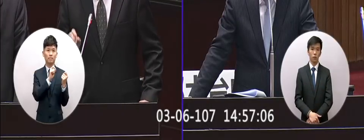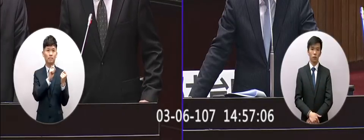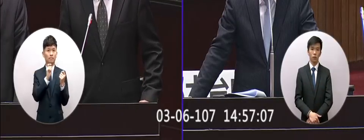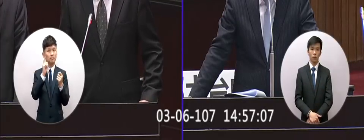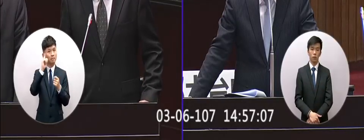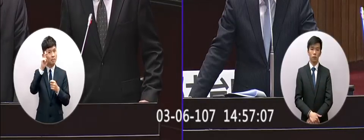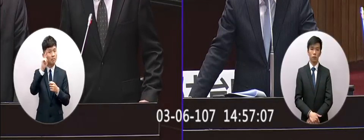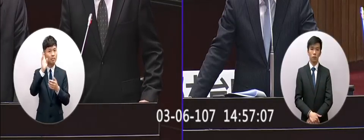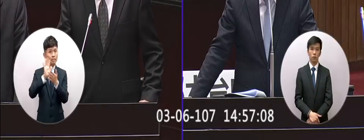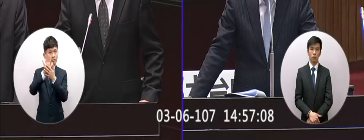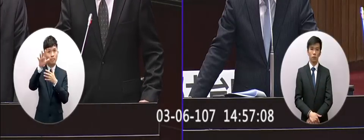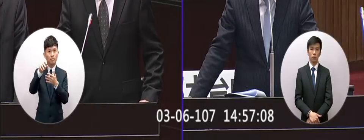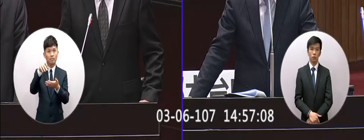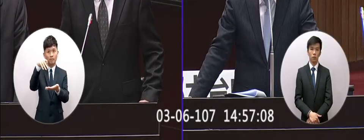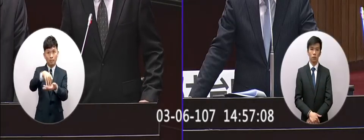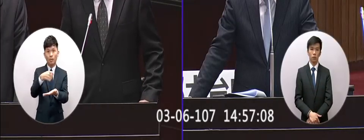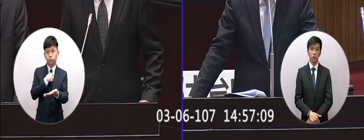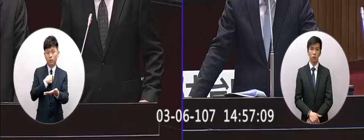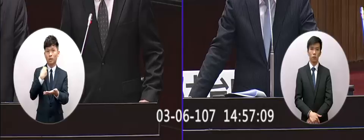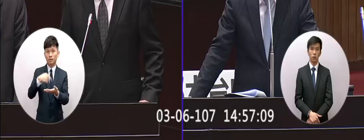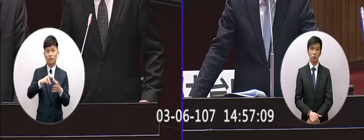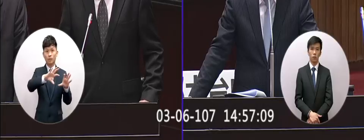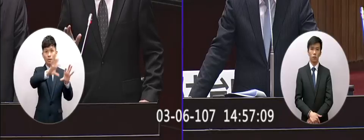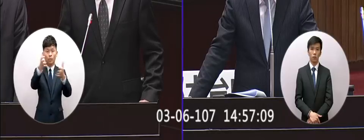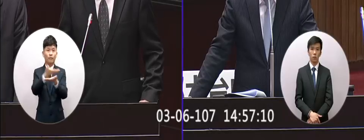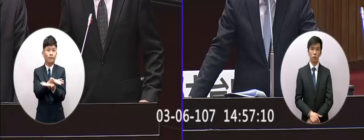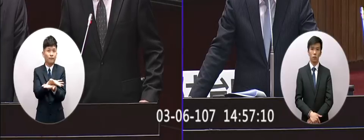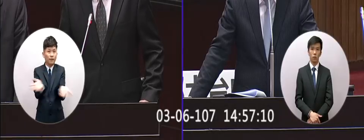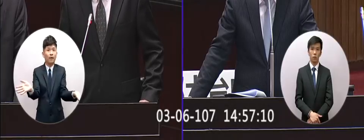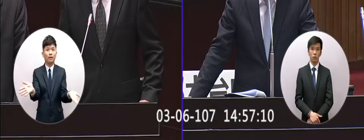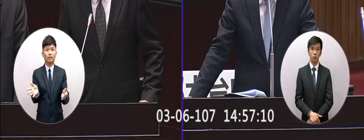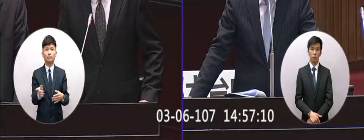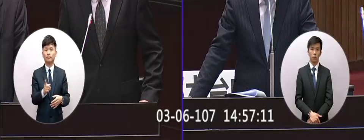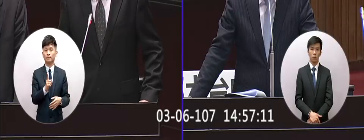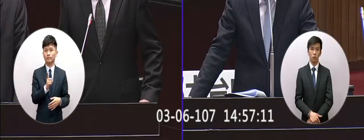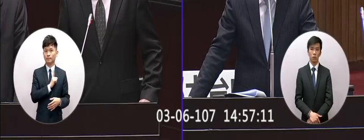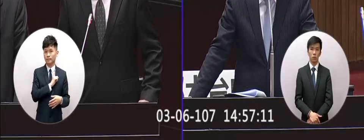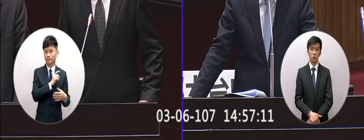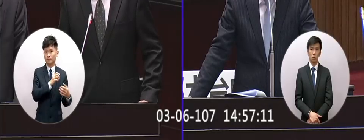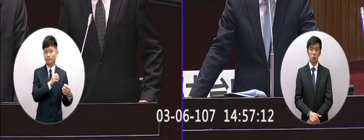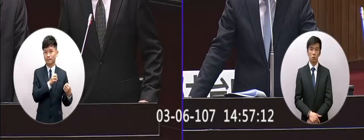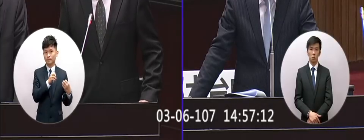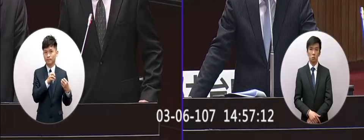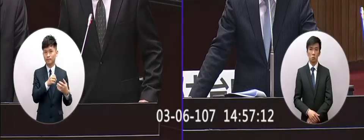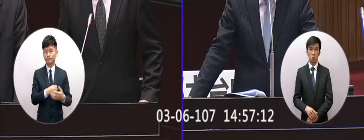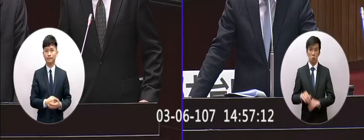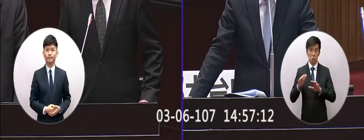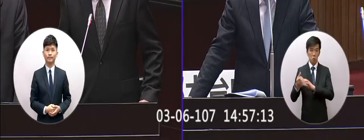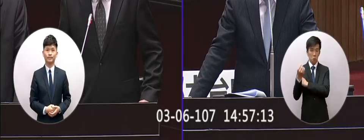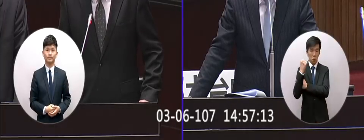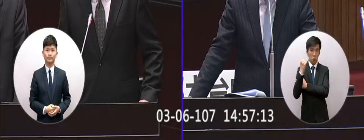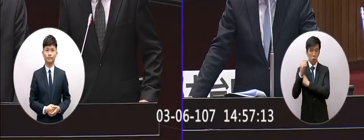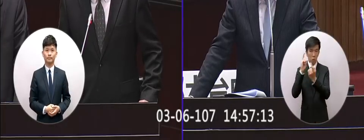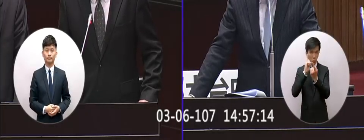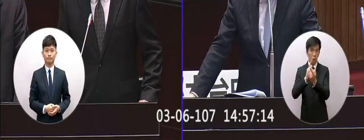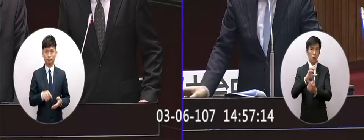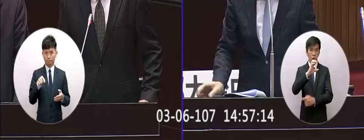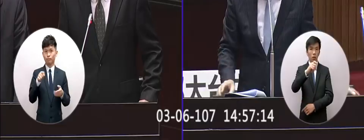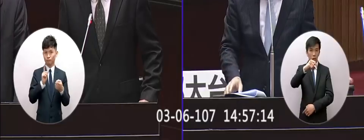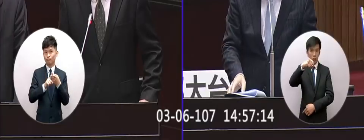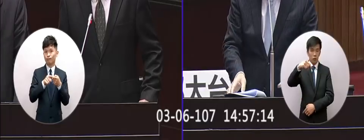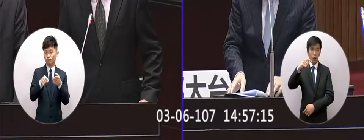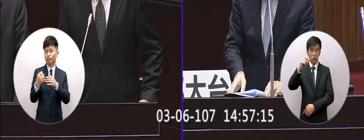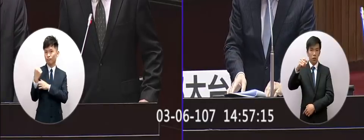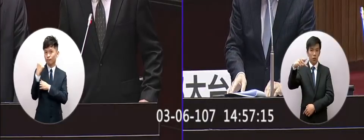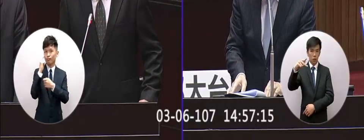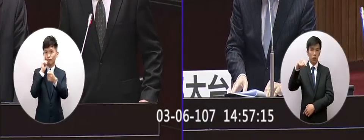字，嗯。那签完字之后，还要回到各国政府里面的这个。 所以我们现在努力的方向是 CPTPP。 这个是我们努力的方